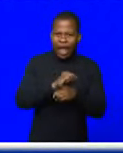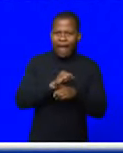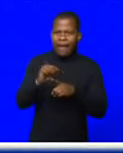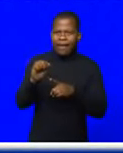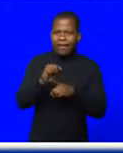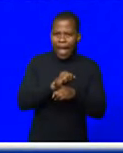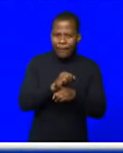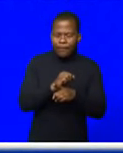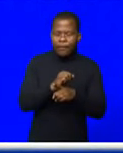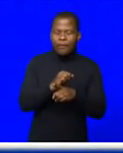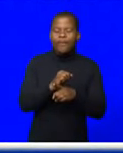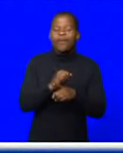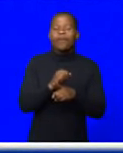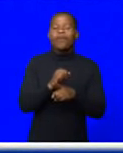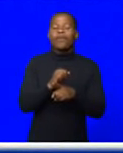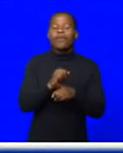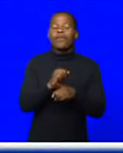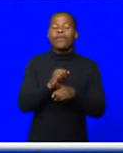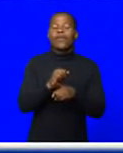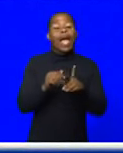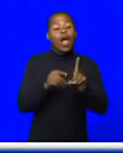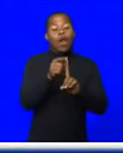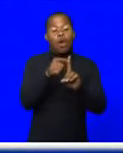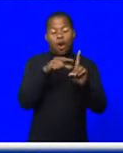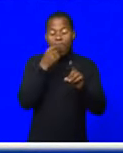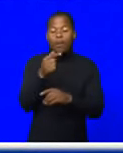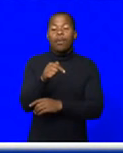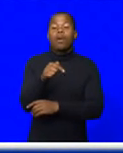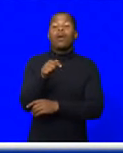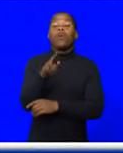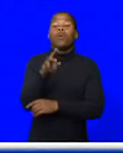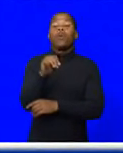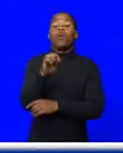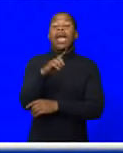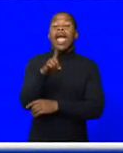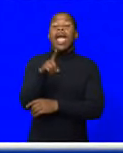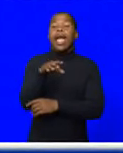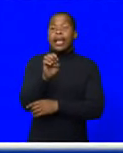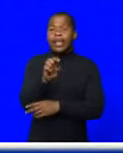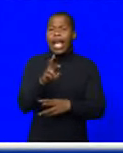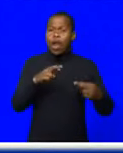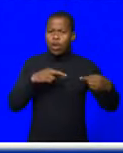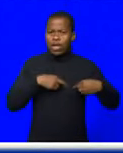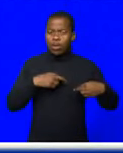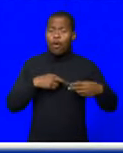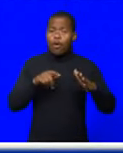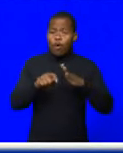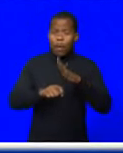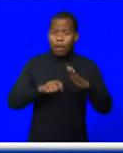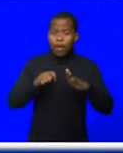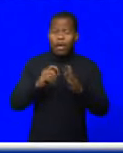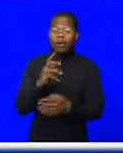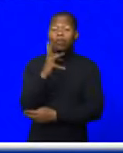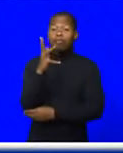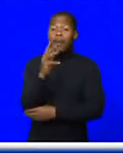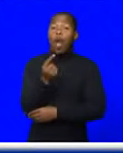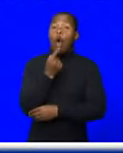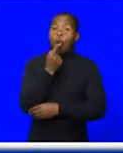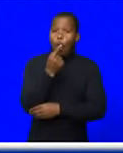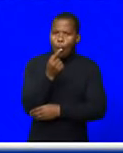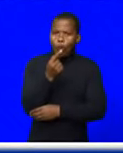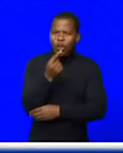lapho bekubanjelwe khona umhlangano wesikola Thembikhosi Gumedze welitiko letekulima lobuke lomsebenti, uthi lwati